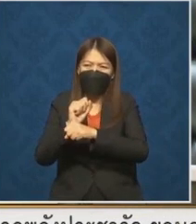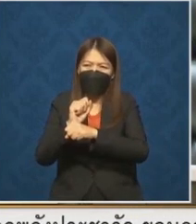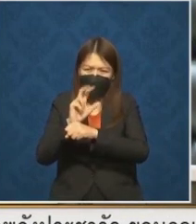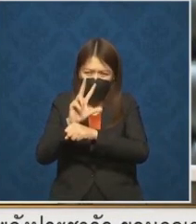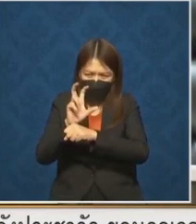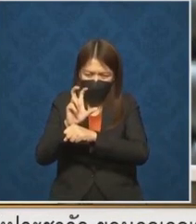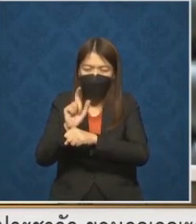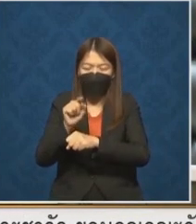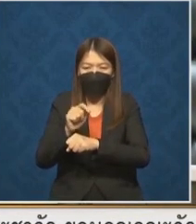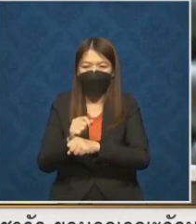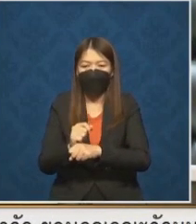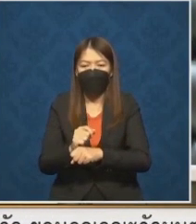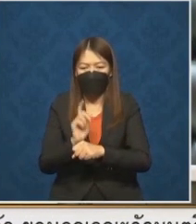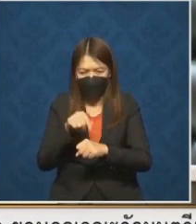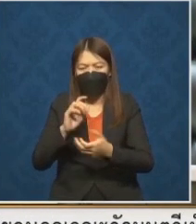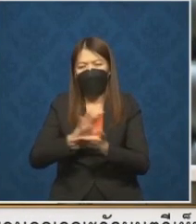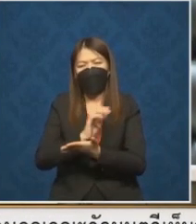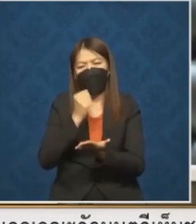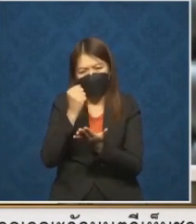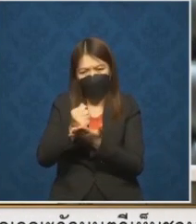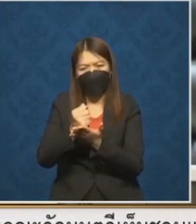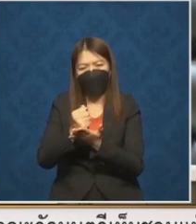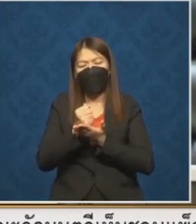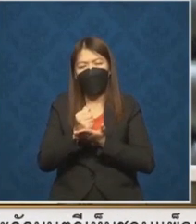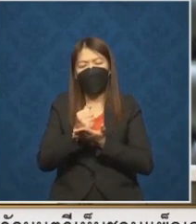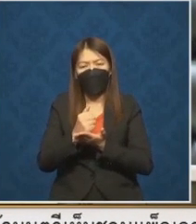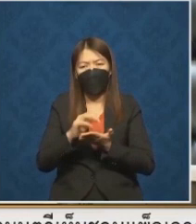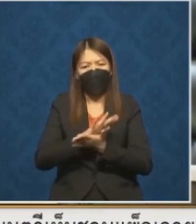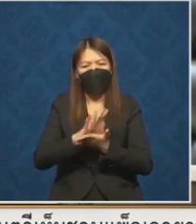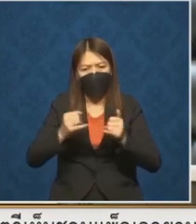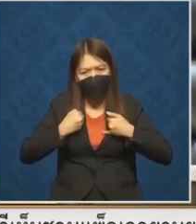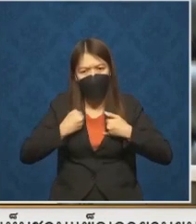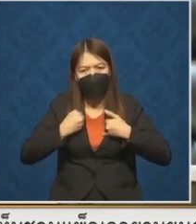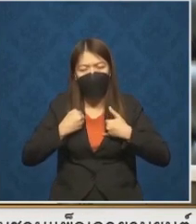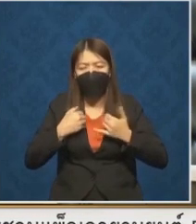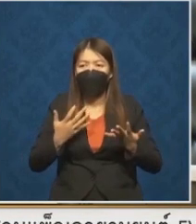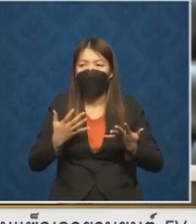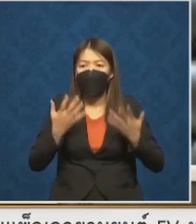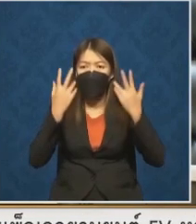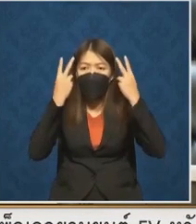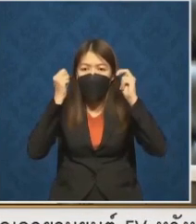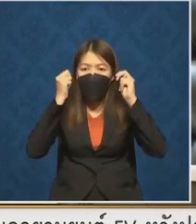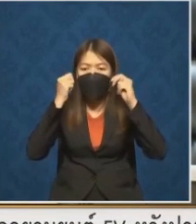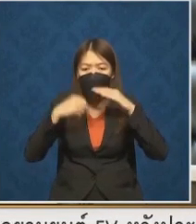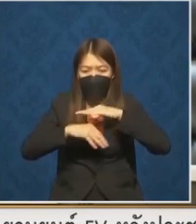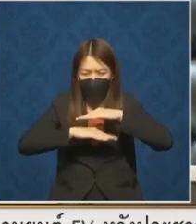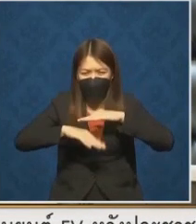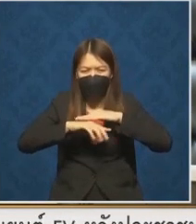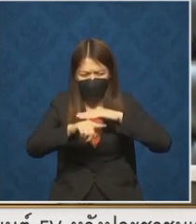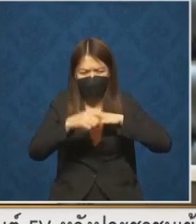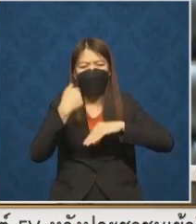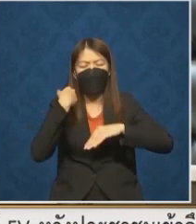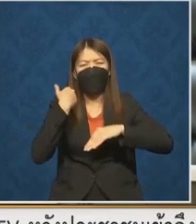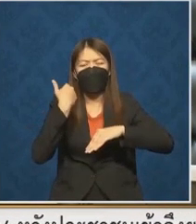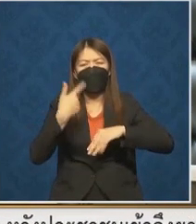เขาควรจะได้เอกสารสทธที่เป็ชโนสหรอได้สทต่ ๆแต่นี่คือท่านนายกหลก